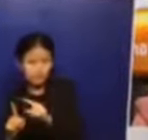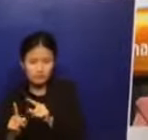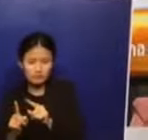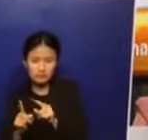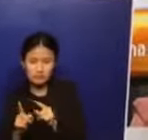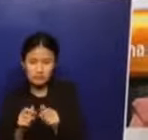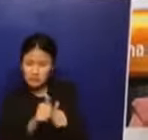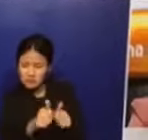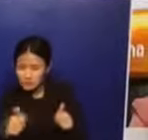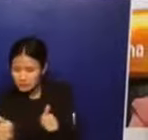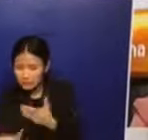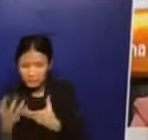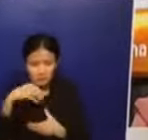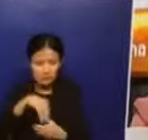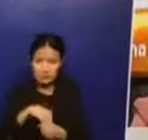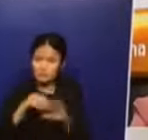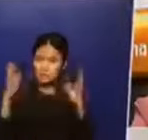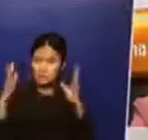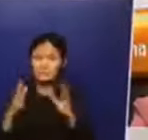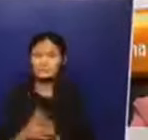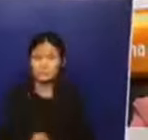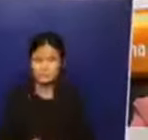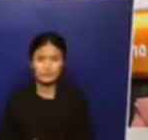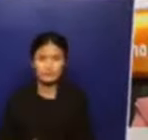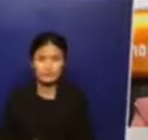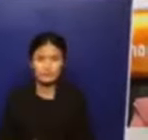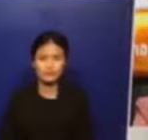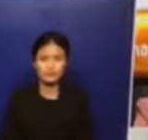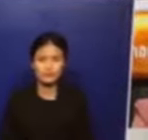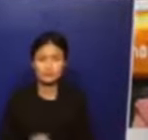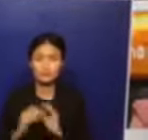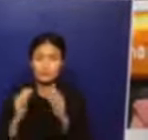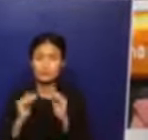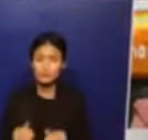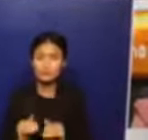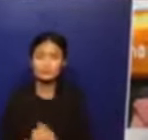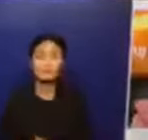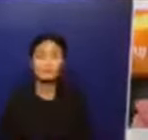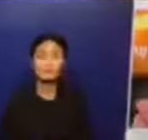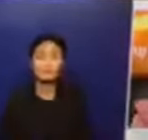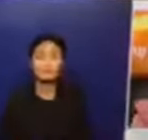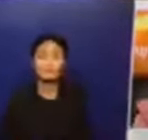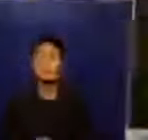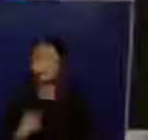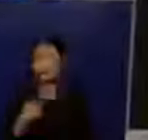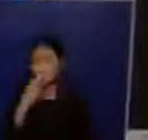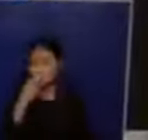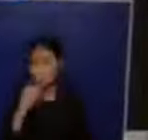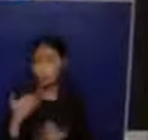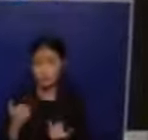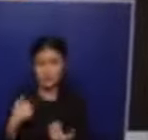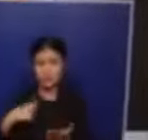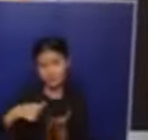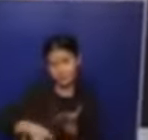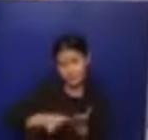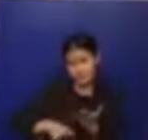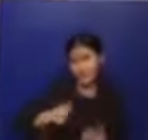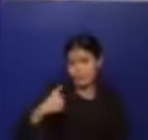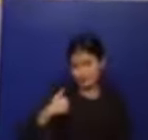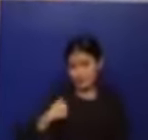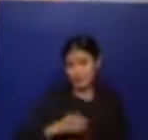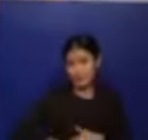ยค่ะมาถึงข้อกล่าวหาถัดไปนะคะข้อกล่าวหานี้ดิฉันมีใบเสร็จค่ะท่านประธานข้อหานี้นะค